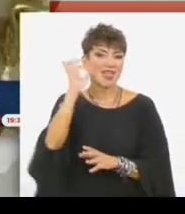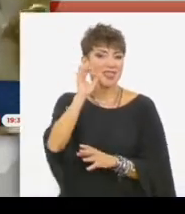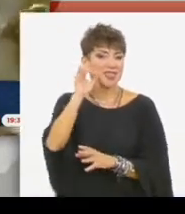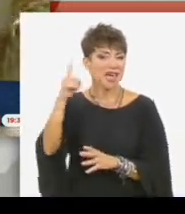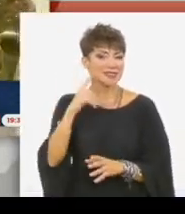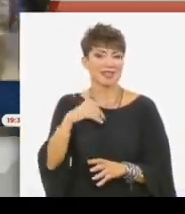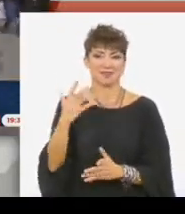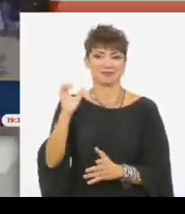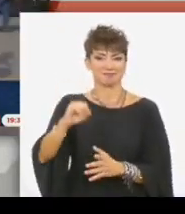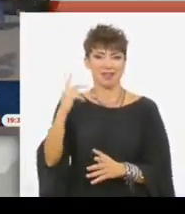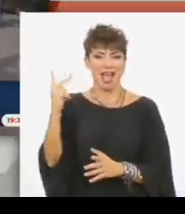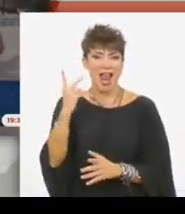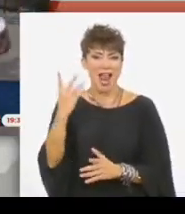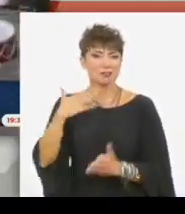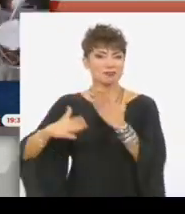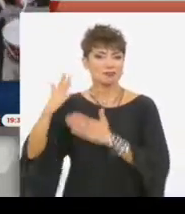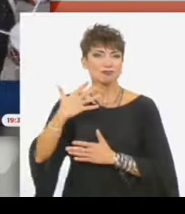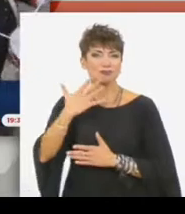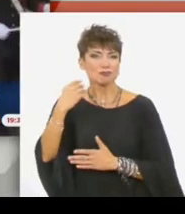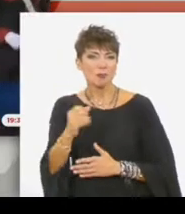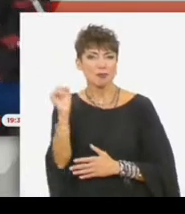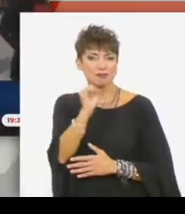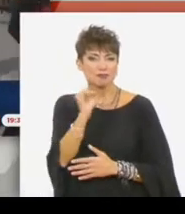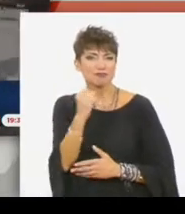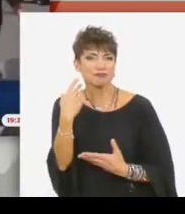Κλασικά μουσικά κομμάτια.